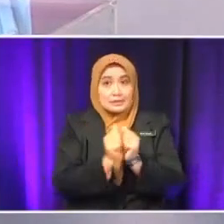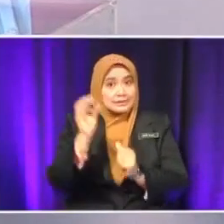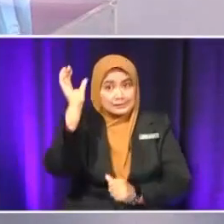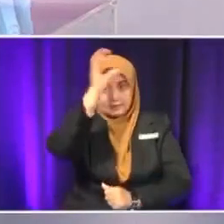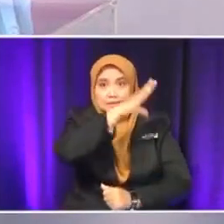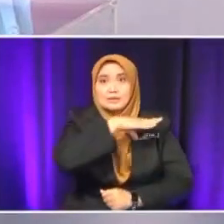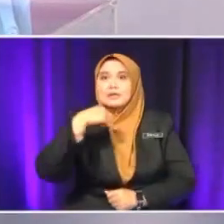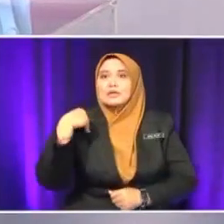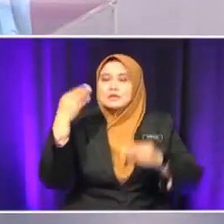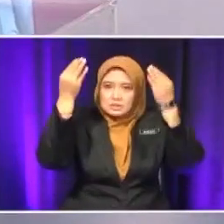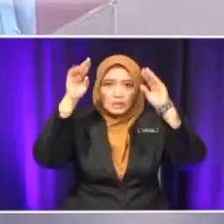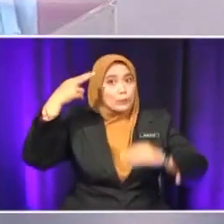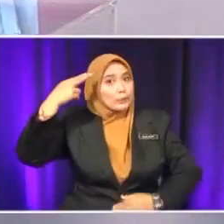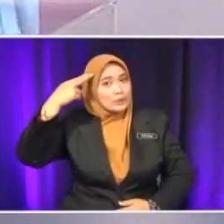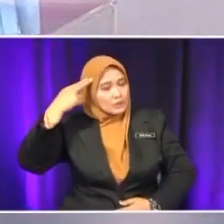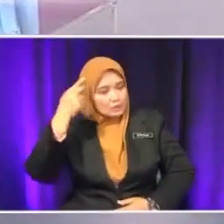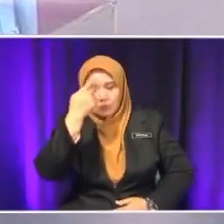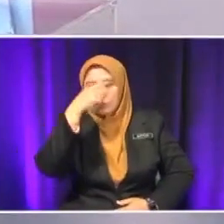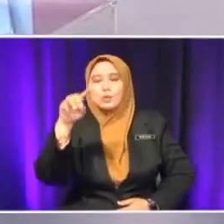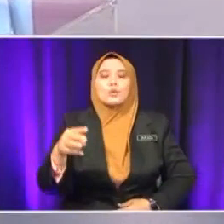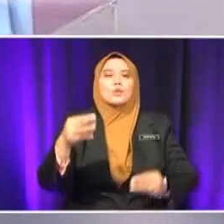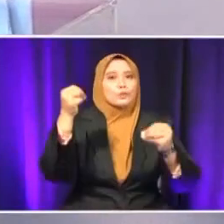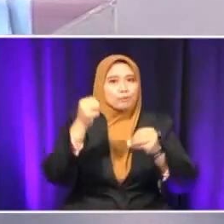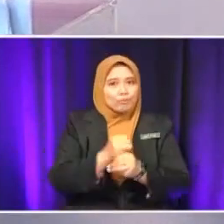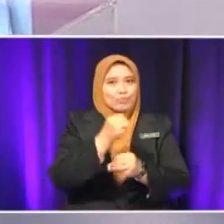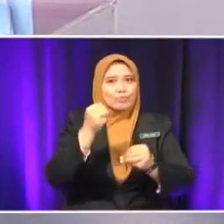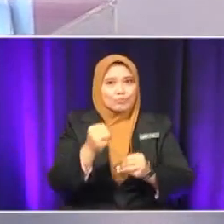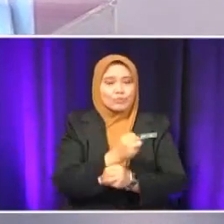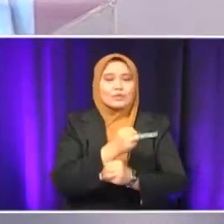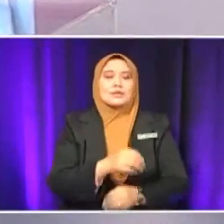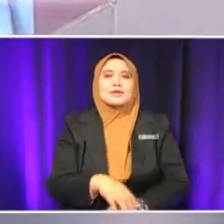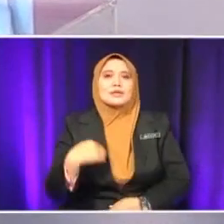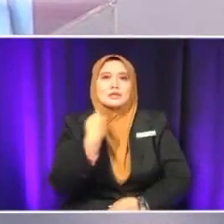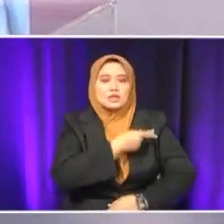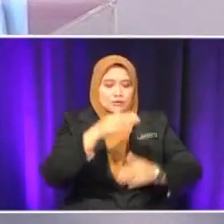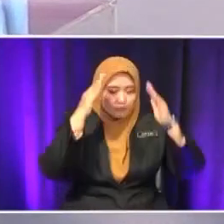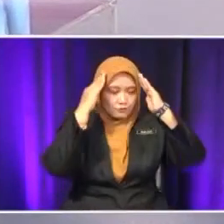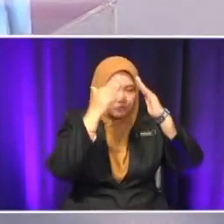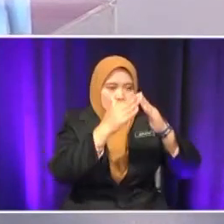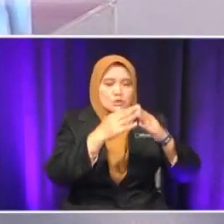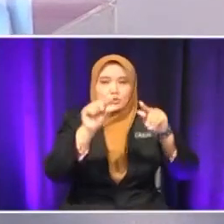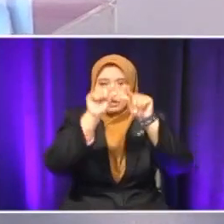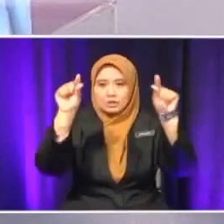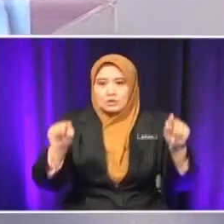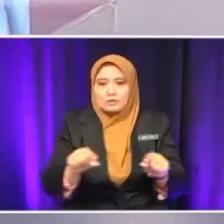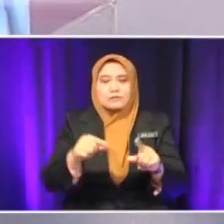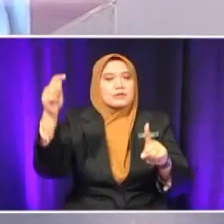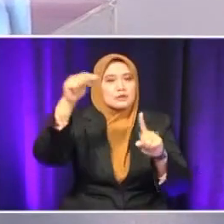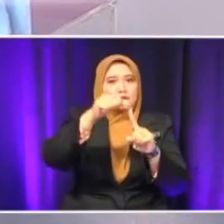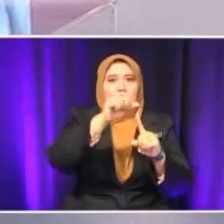juga Cikgu Hadi. Untuk mata pelajaran matematik, kita akan fokus pada graf terarah dan